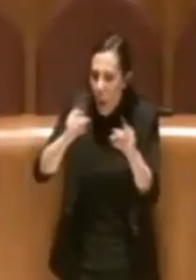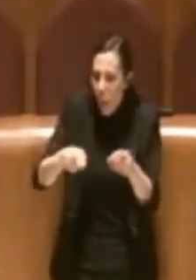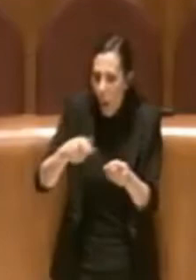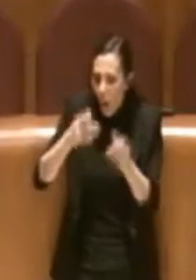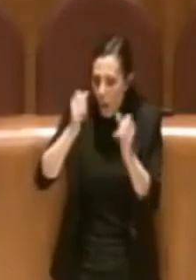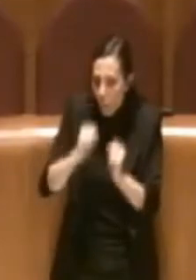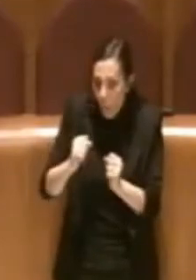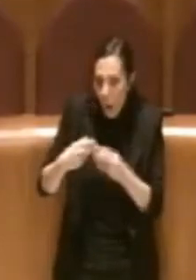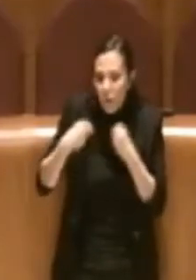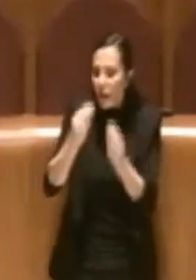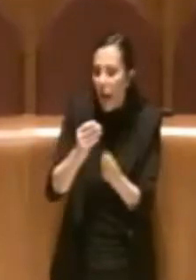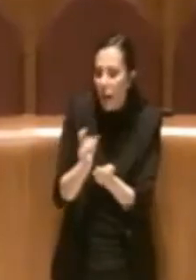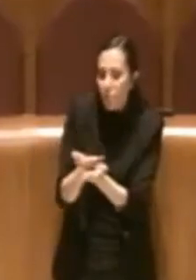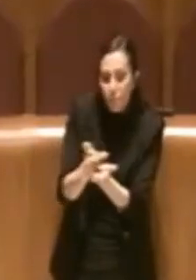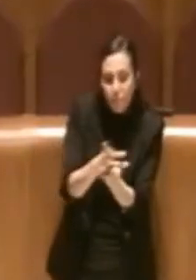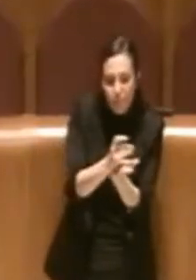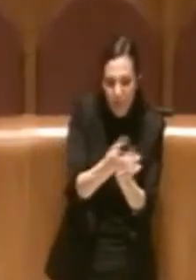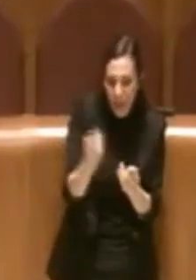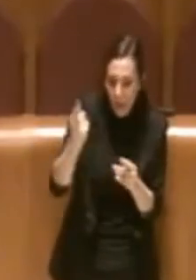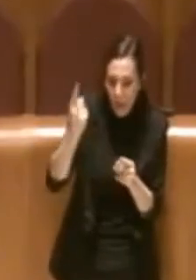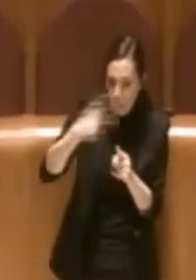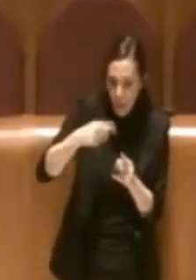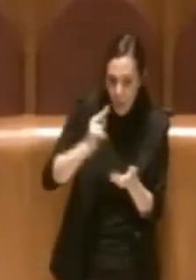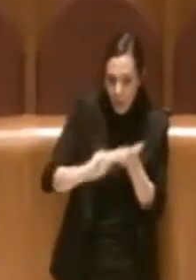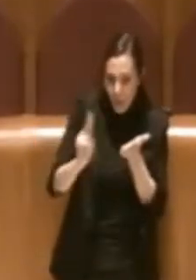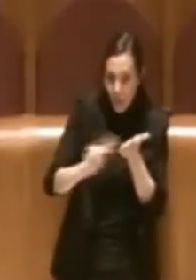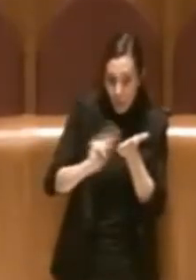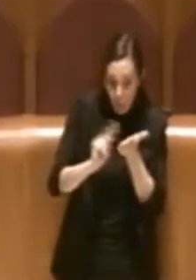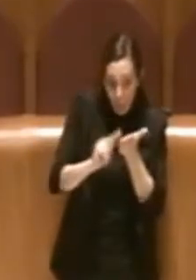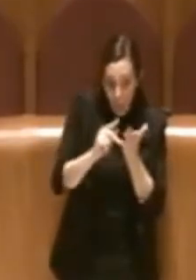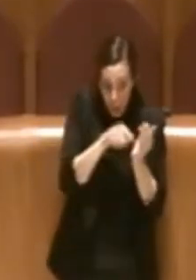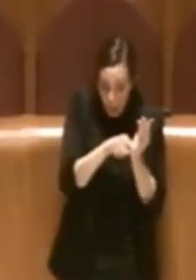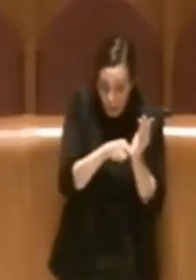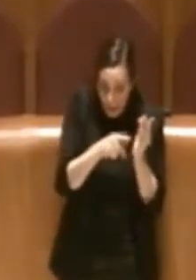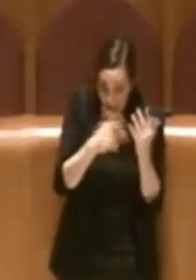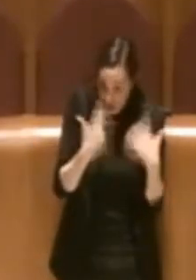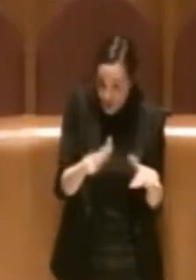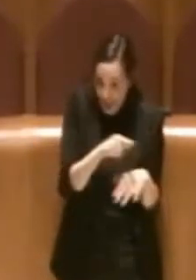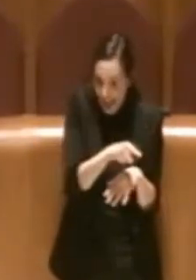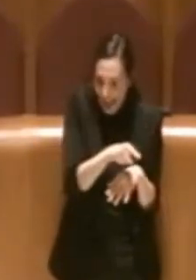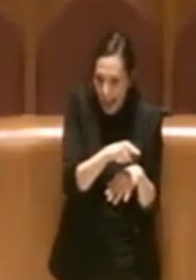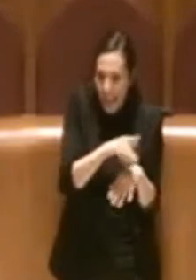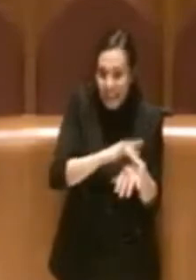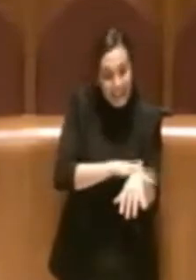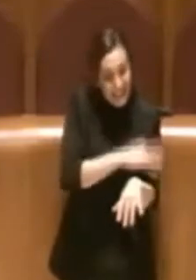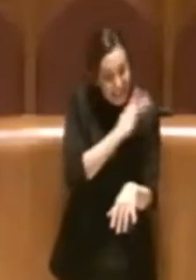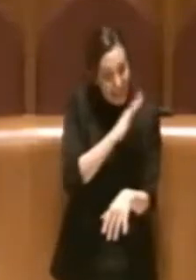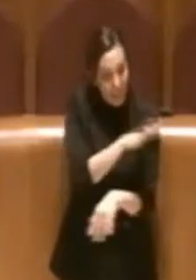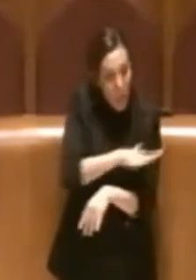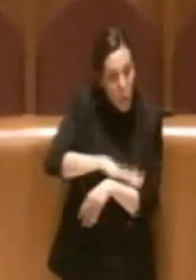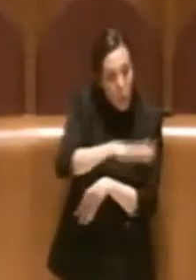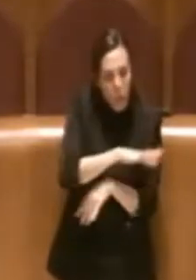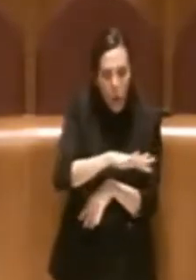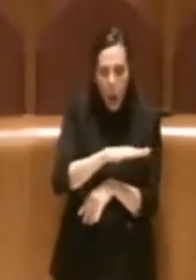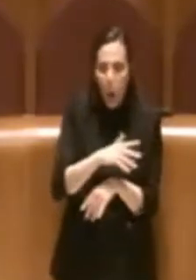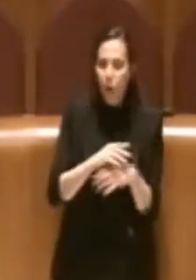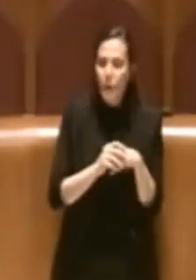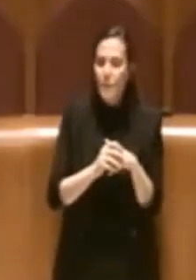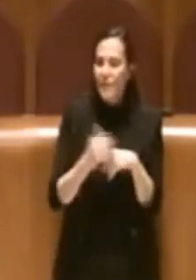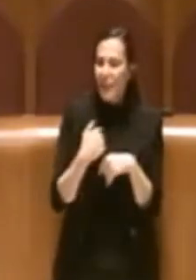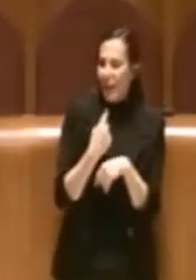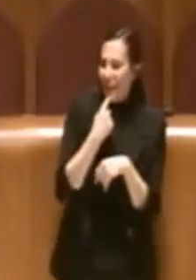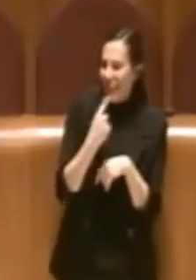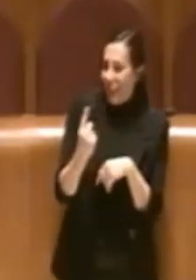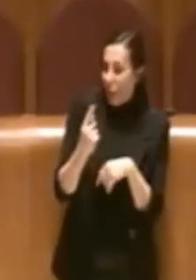gioco, compresi anche le scuole, quindi basterebbero già quelli. Difatti, questo lo voglio dire, lo dico a